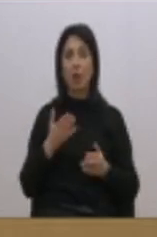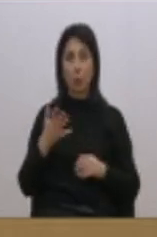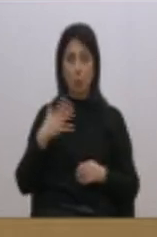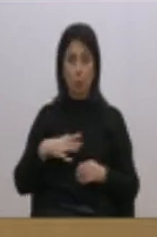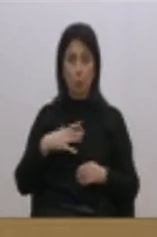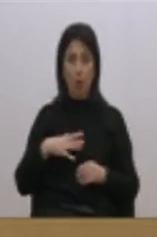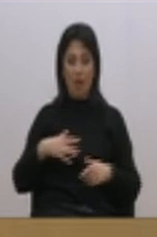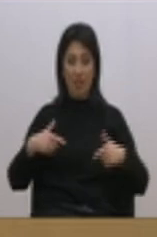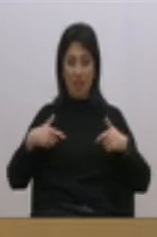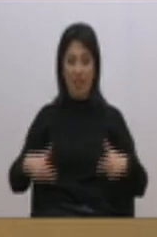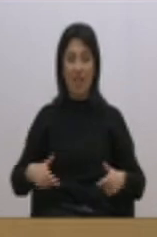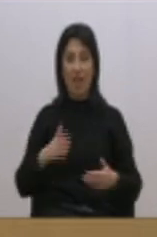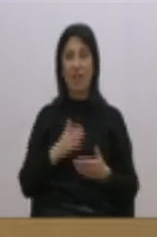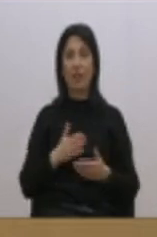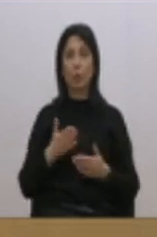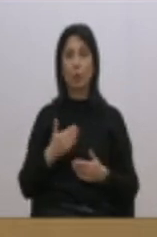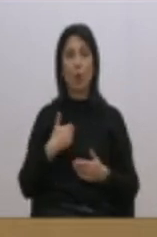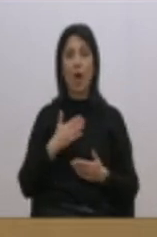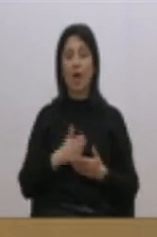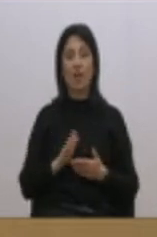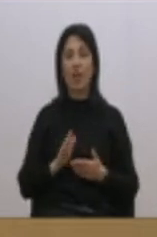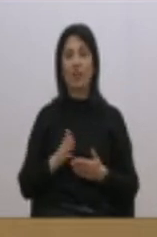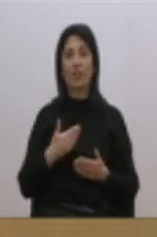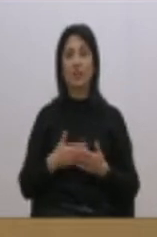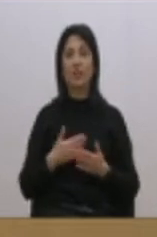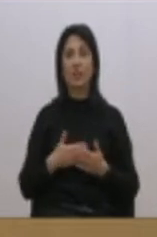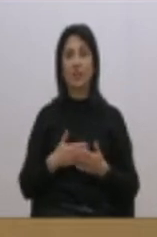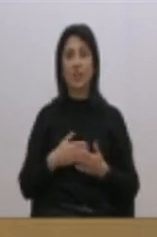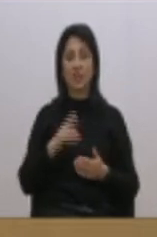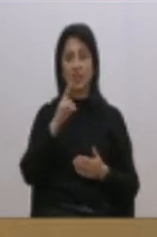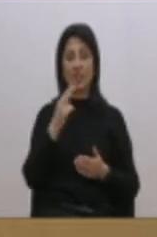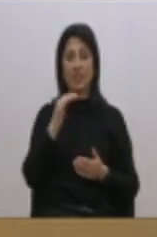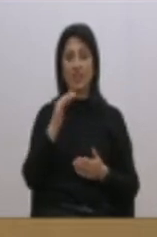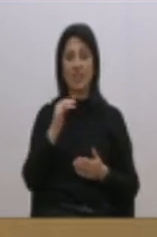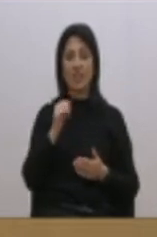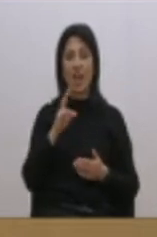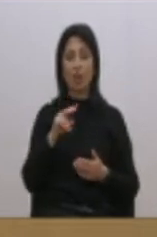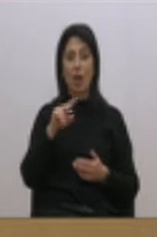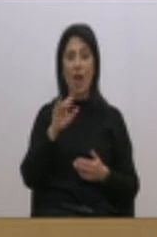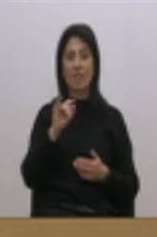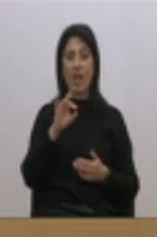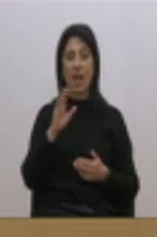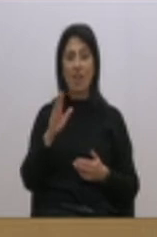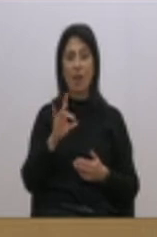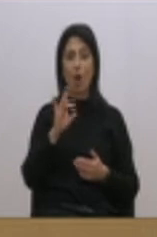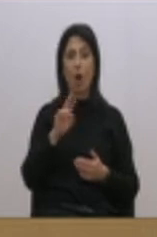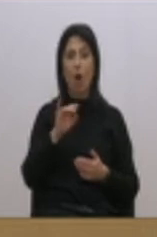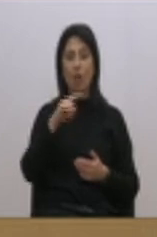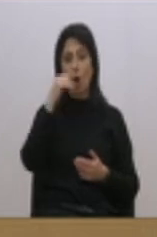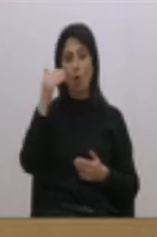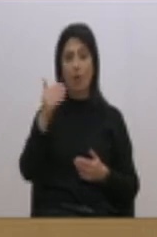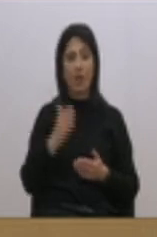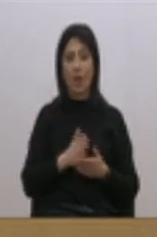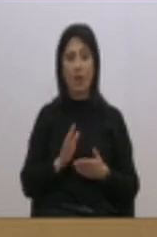ქართველი გენერალი ვართ და ჩვენ არა ვართ თქვათ ციციანოვი ან ლაზარევი ან როდიონოვი ან ვიღაც